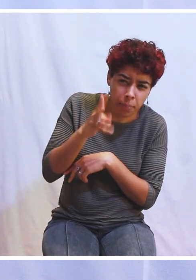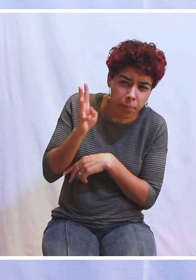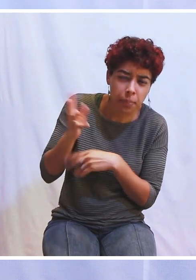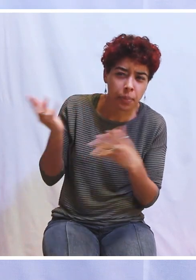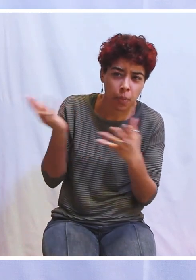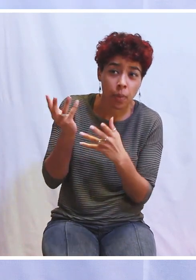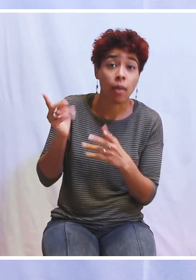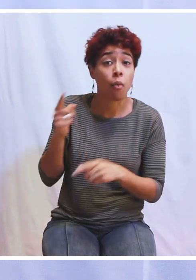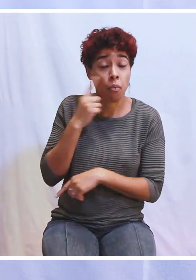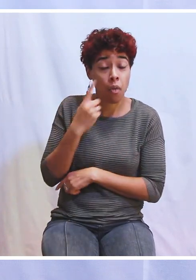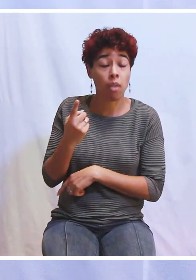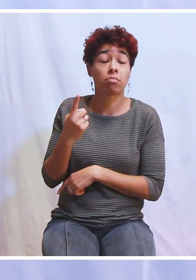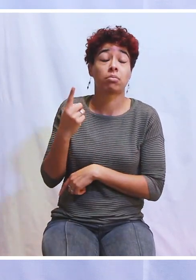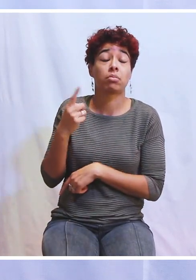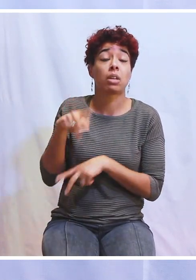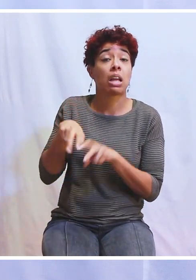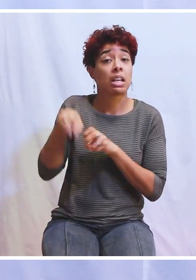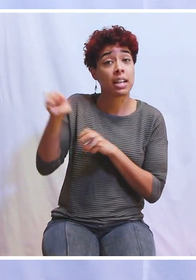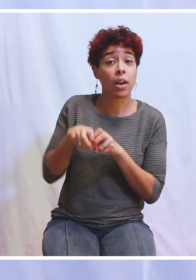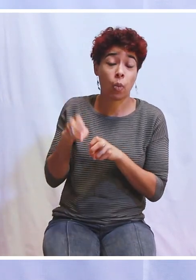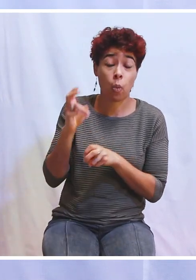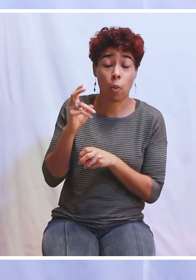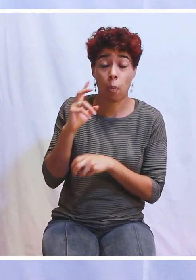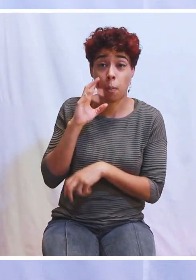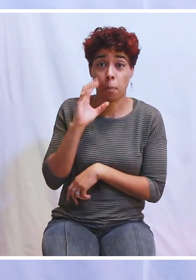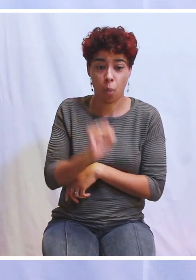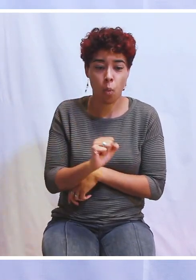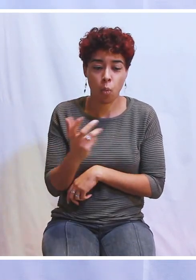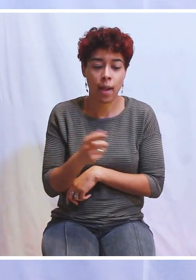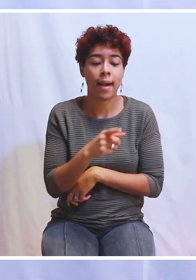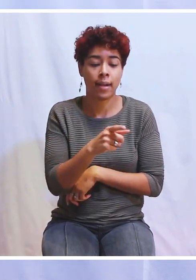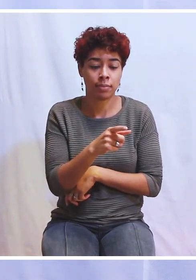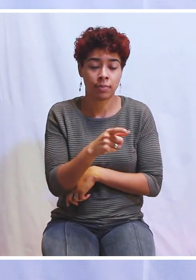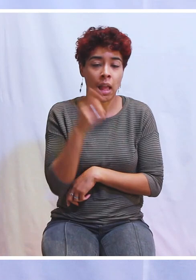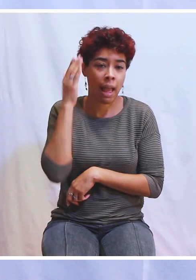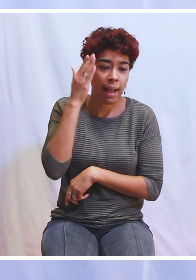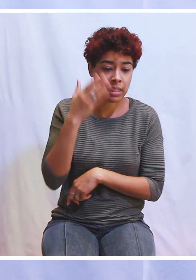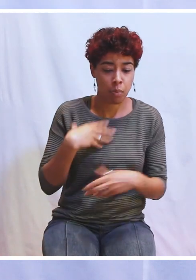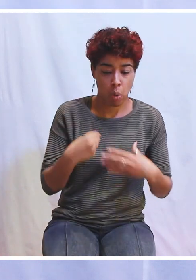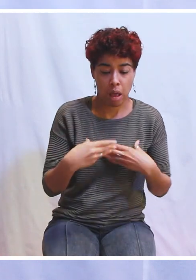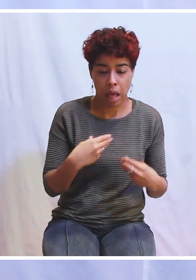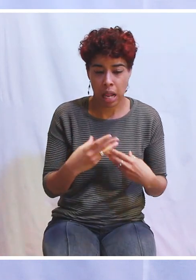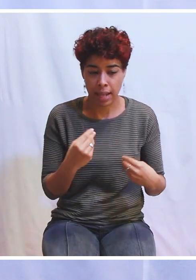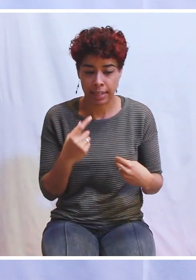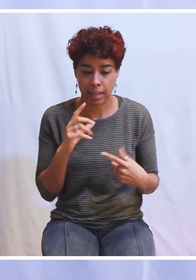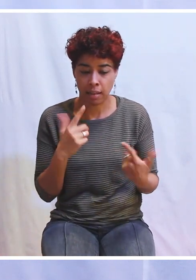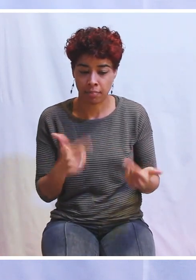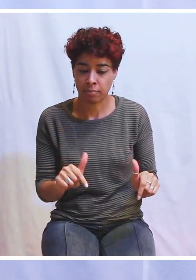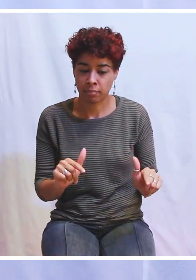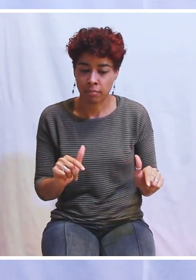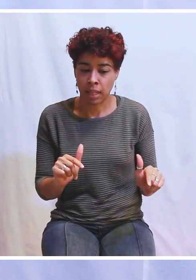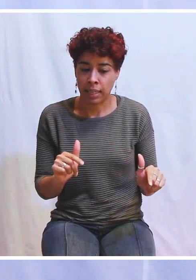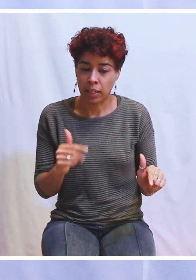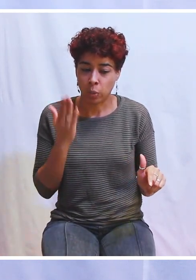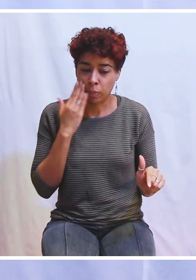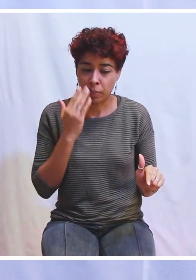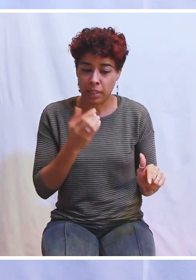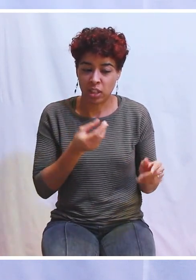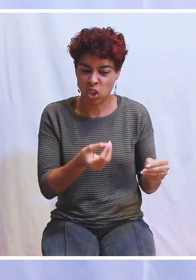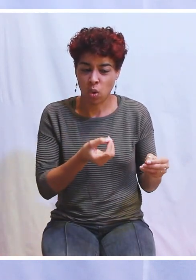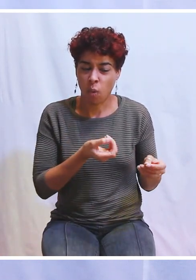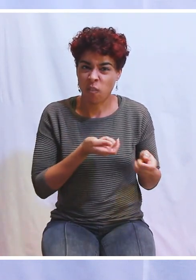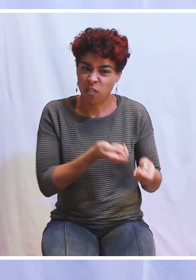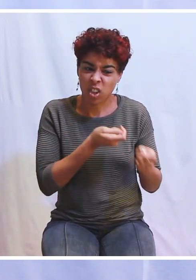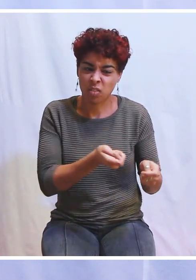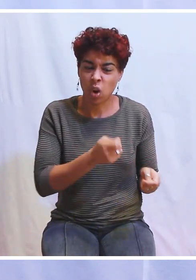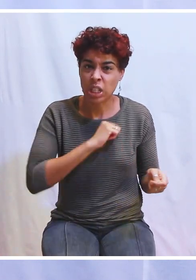Jacob discerne que il y en a qui allaitent dans son troupeau et que si on commence à les accélérer, les petits ne peuvent plus allaiter, ils